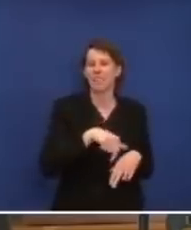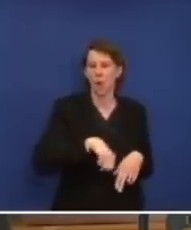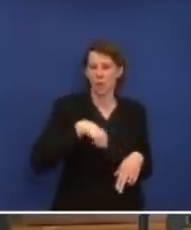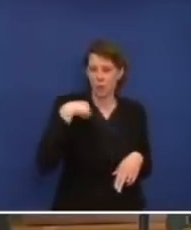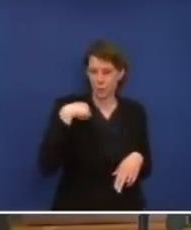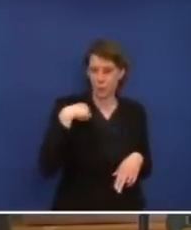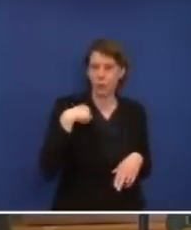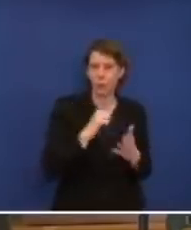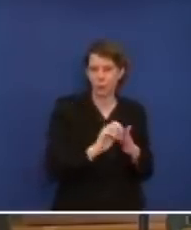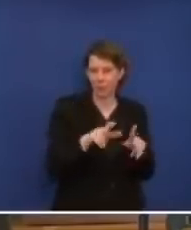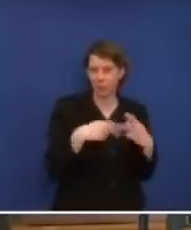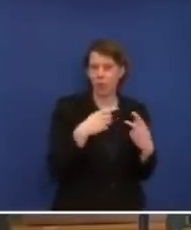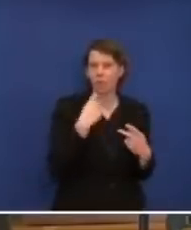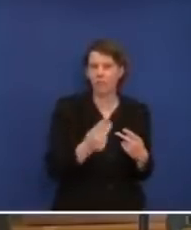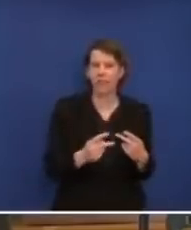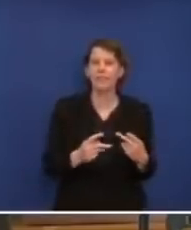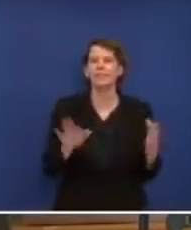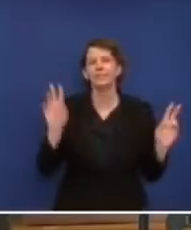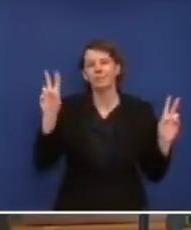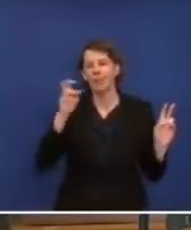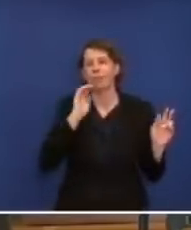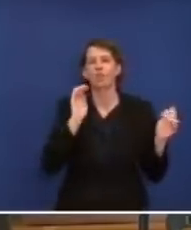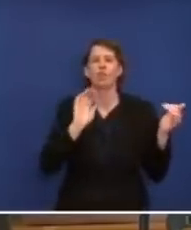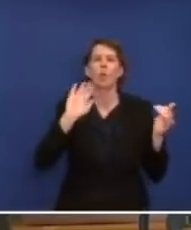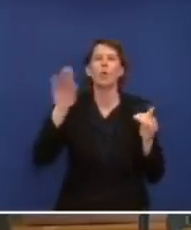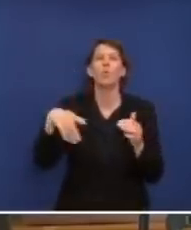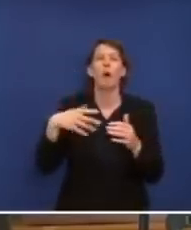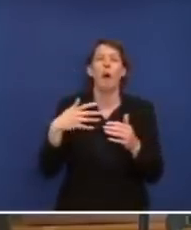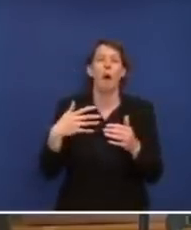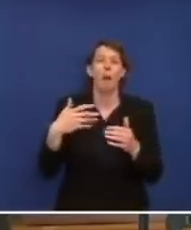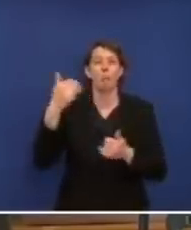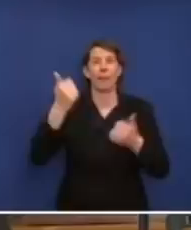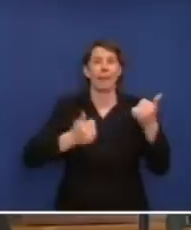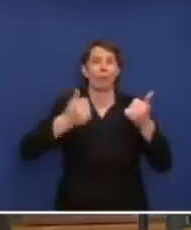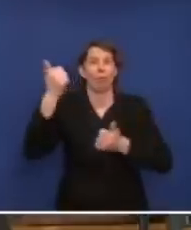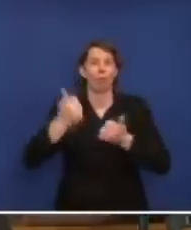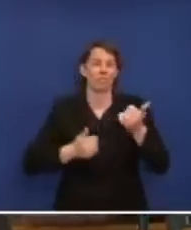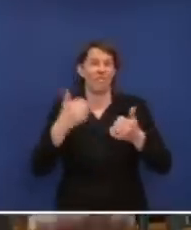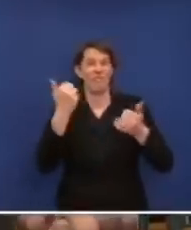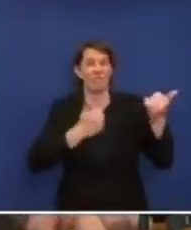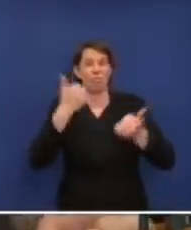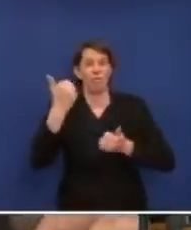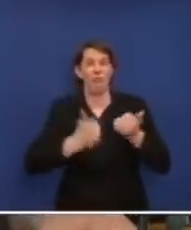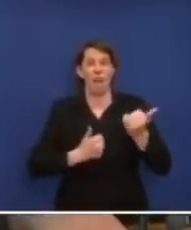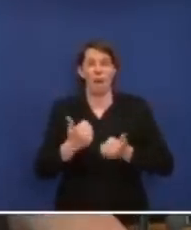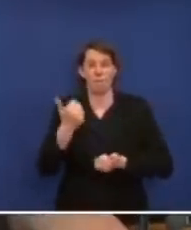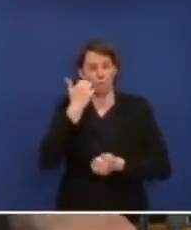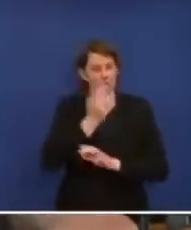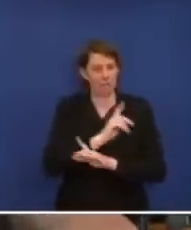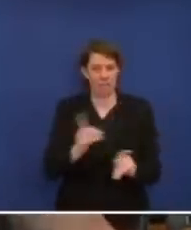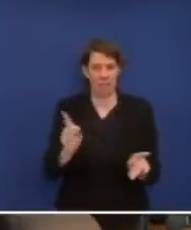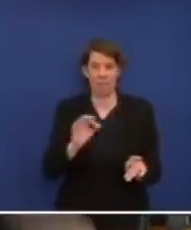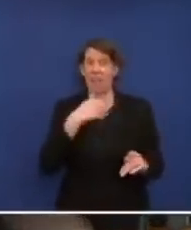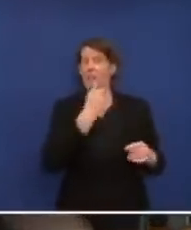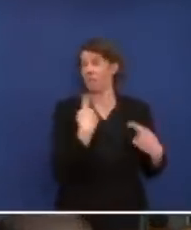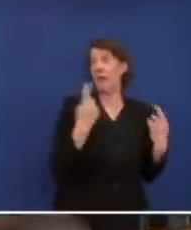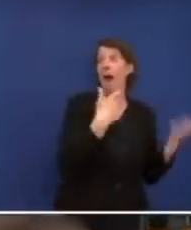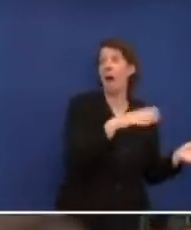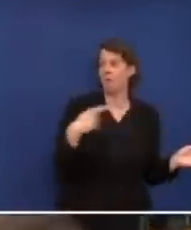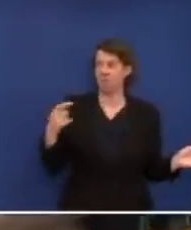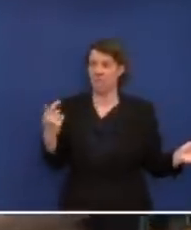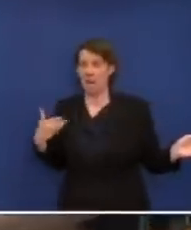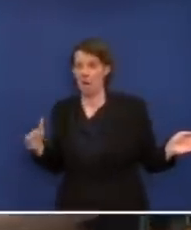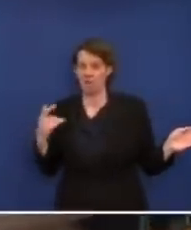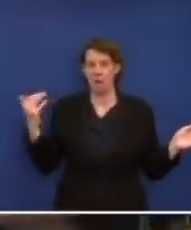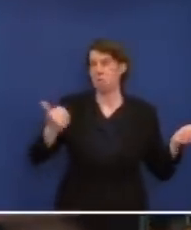habe, vor allem Überbietungswettbewerb, was jetzt Öffnungen angeht, gewarnt. Können Sie das noch mal ein bisschen präzisieren? Hat er